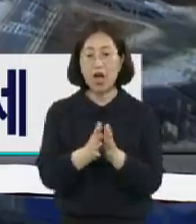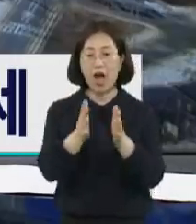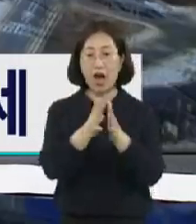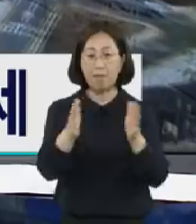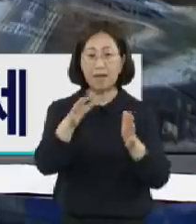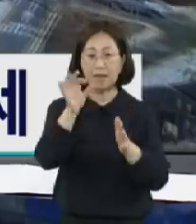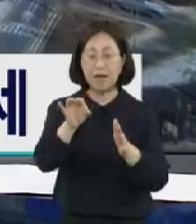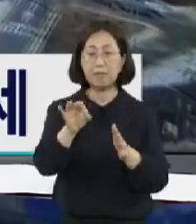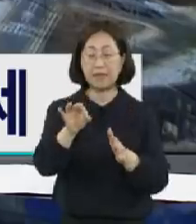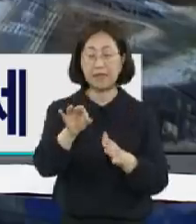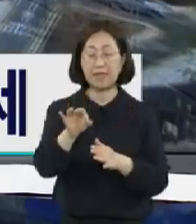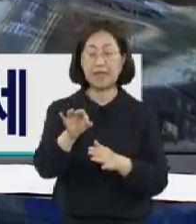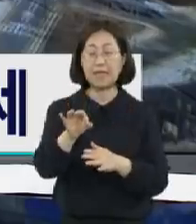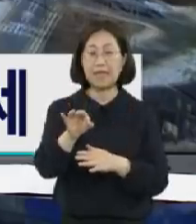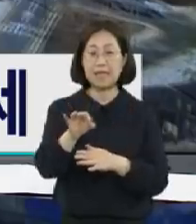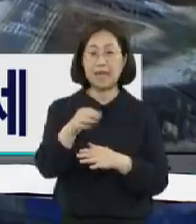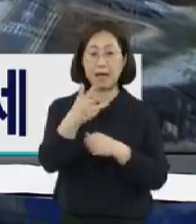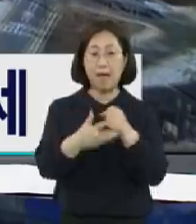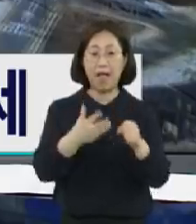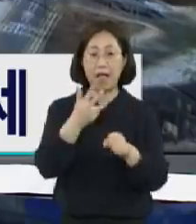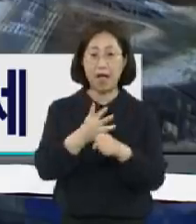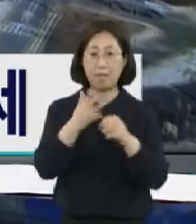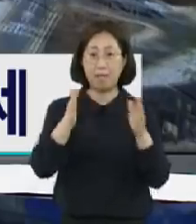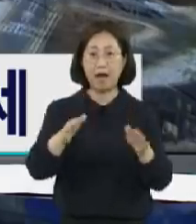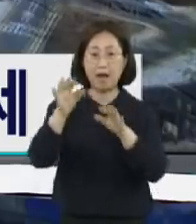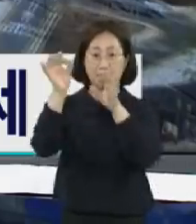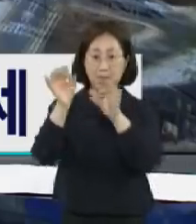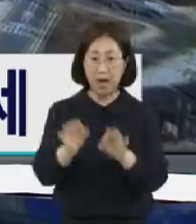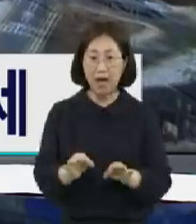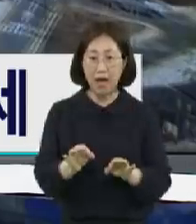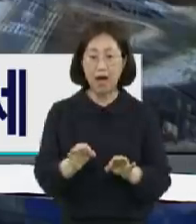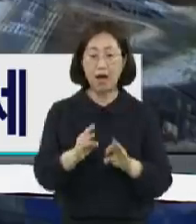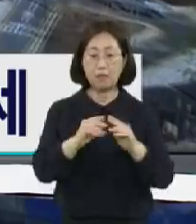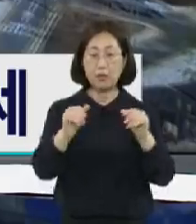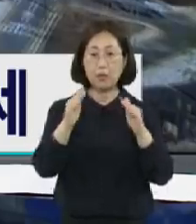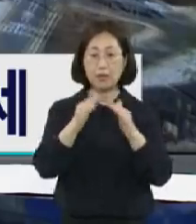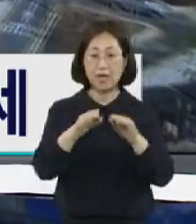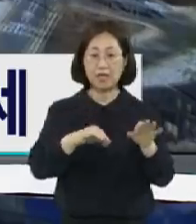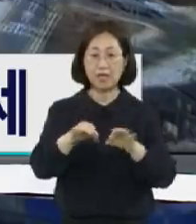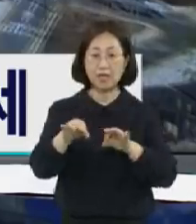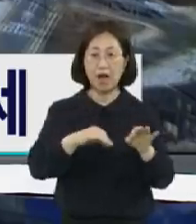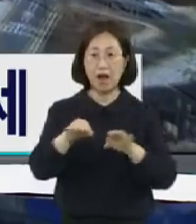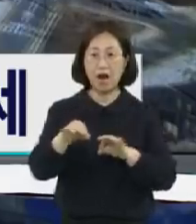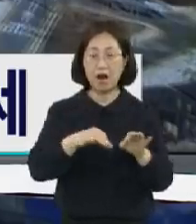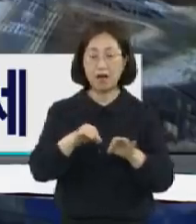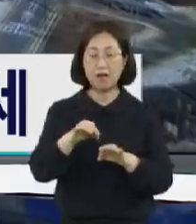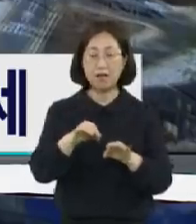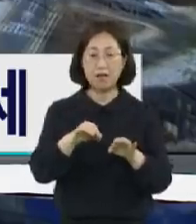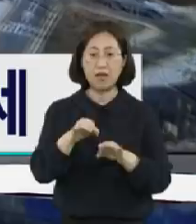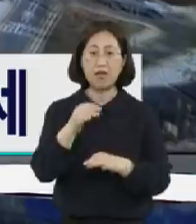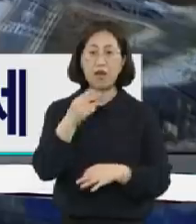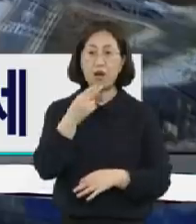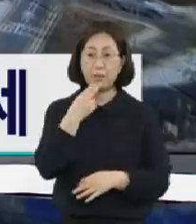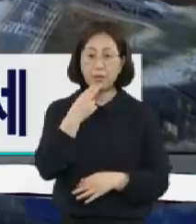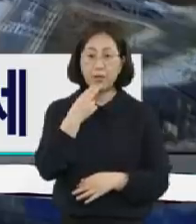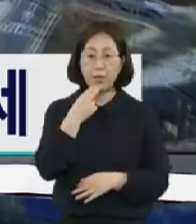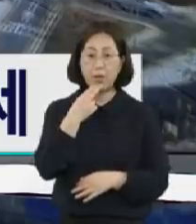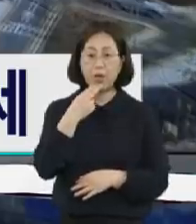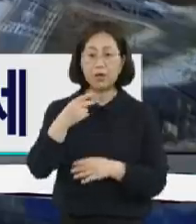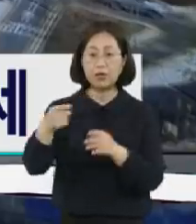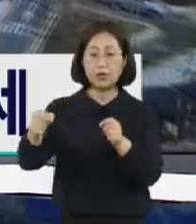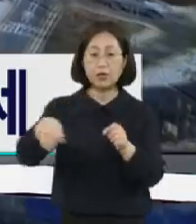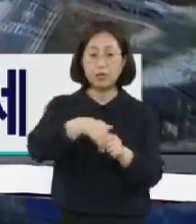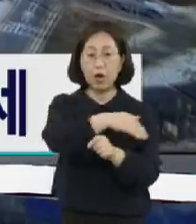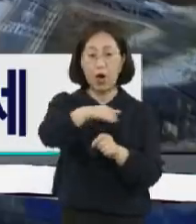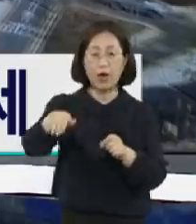아파트 값이 8년 만에 하락하는 등 부동산 시장이 급속히 얼어붙었고 인근 대전 서남부권과 논산까지 그 여파가